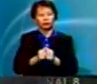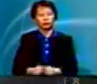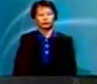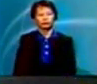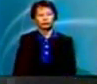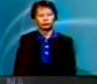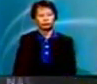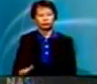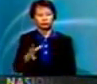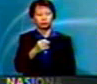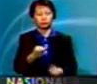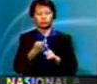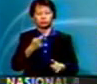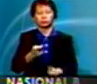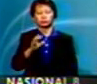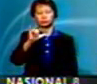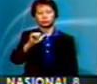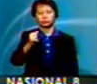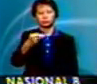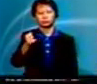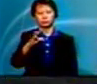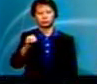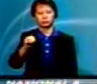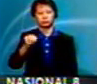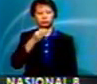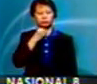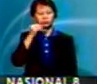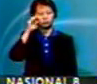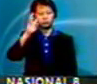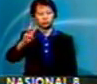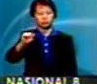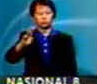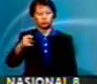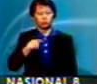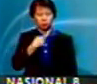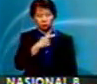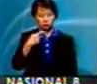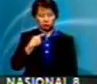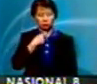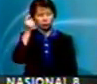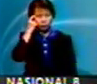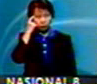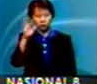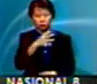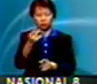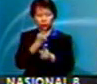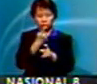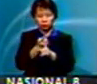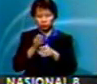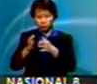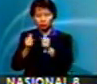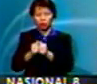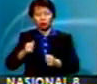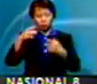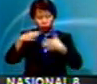Kalau kita ambil dari sisi sudut perundangan, ada yang kita terfikir dan ada yang kita bentuk itu kerajaan yang kuat atau kerajaan